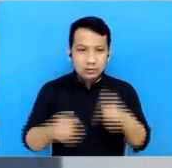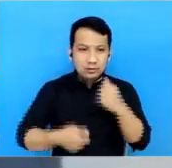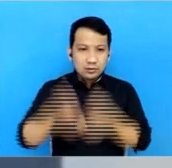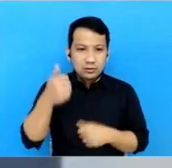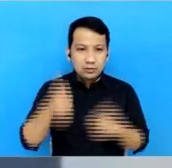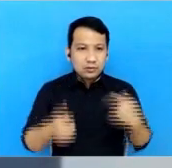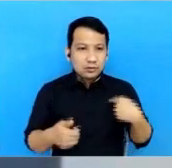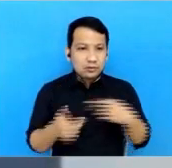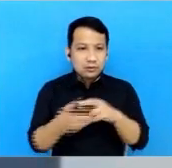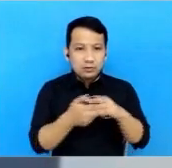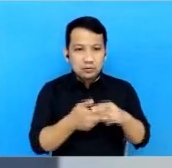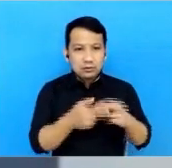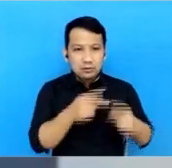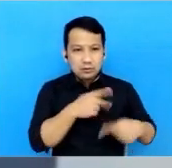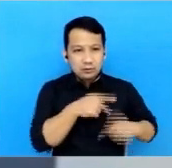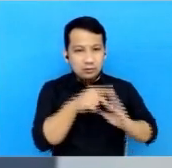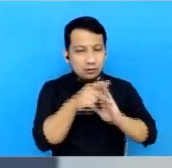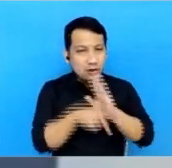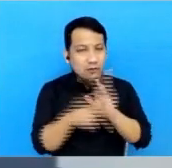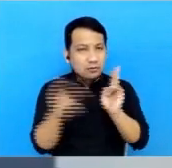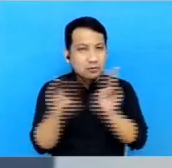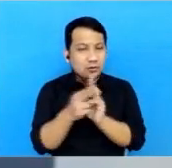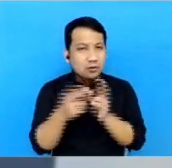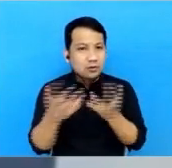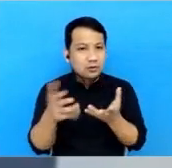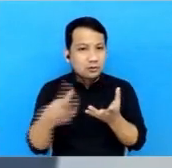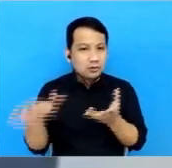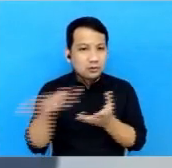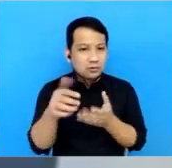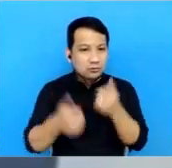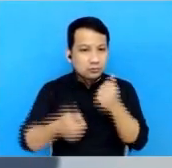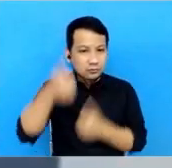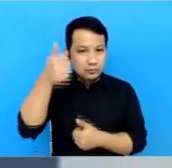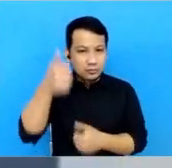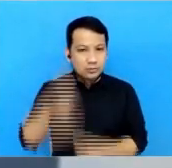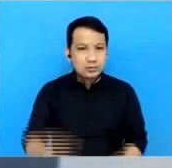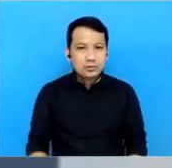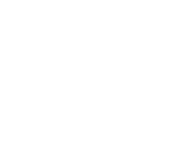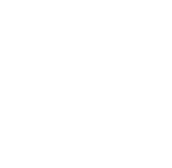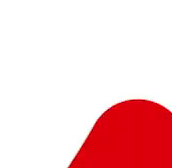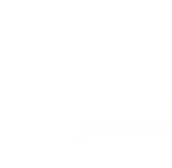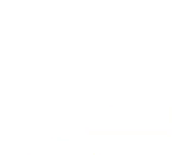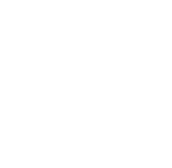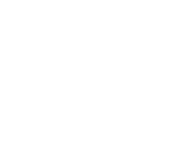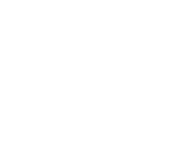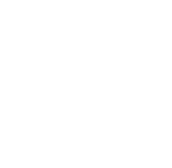based on principle yon, kundi unity based on winnability, which is bad.